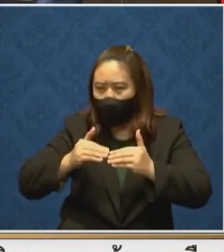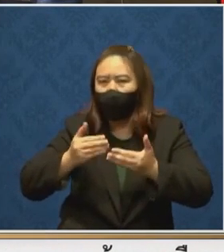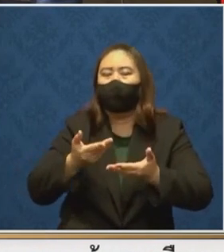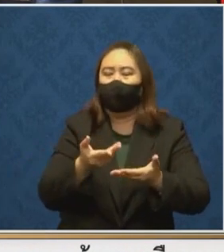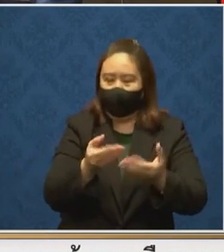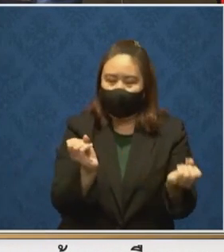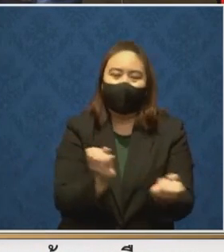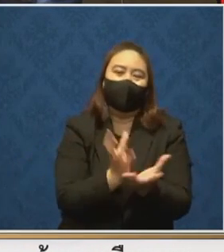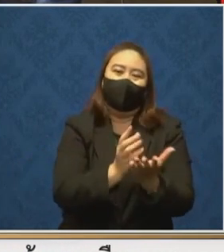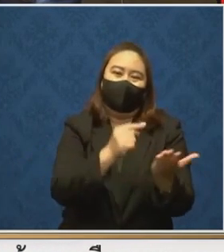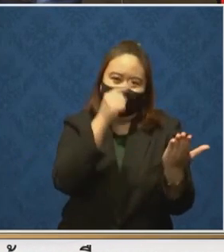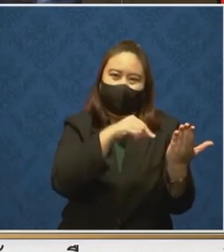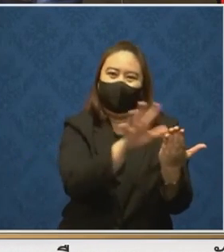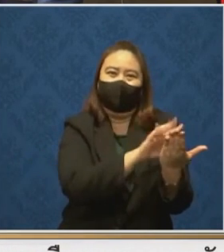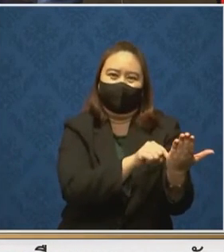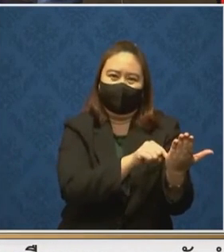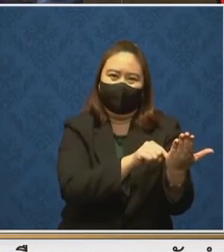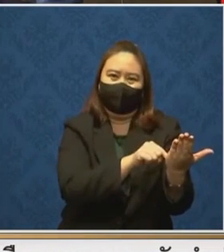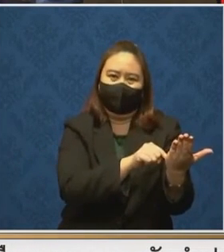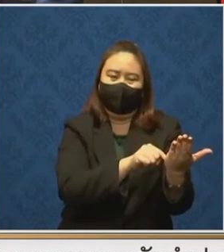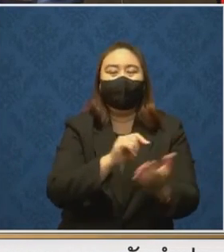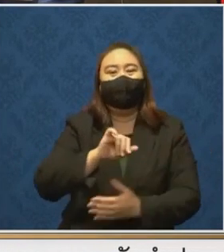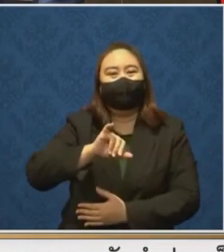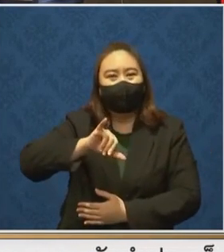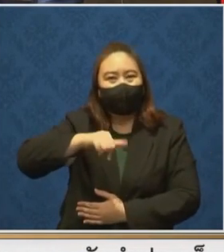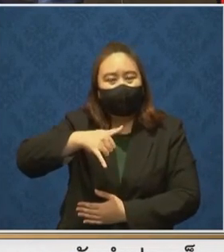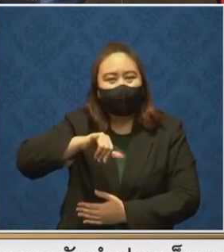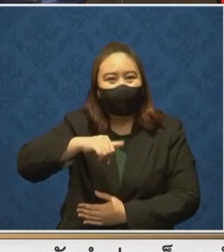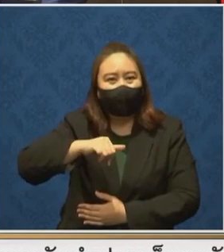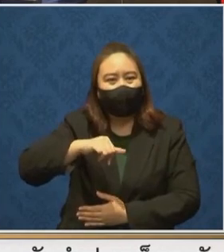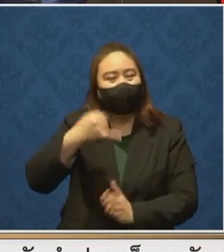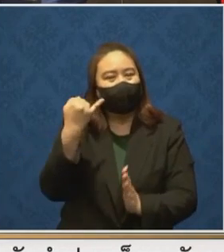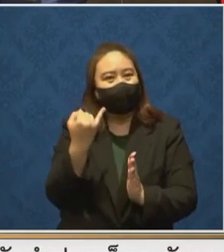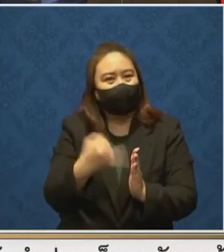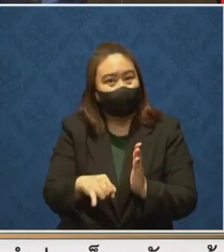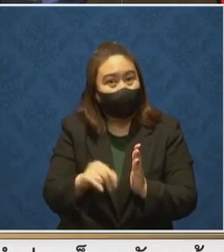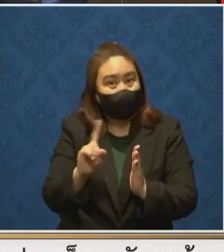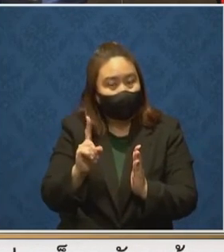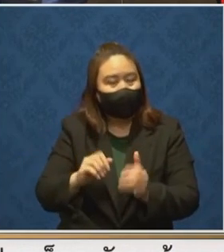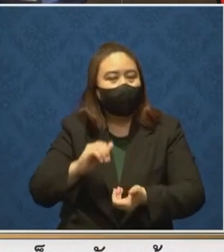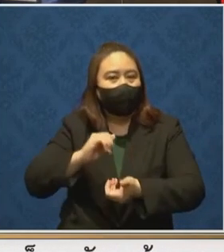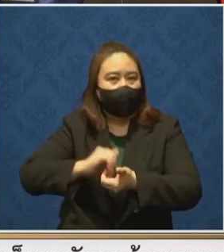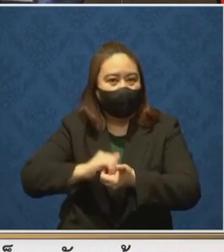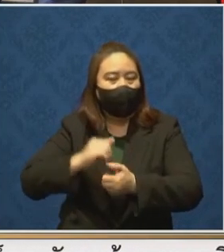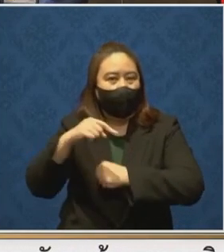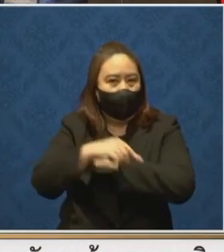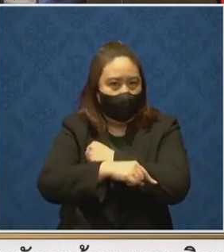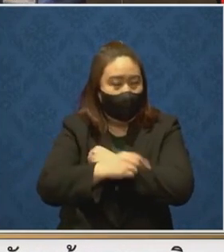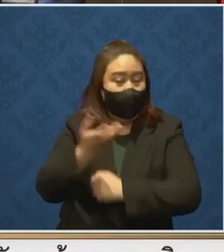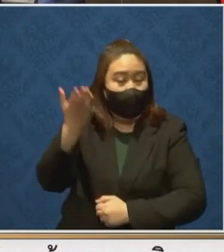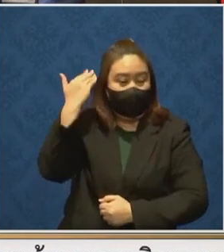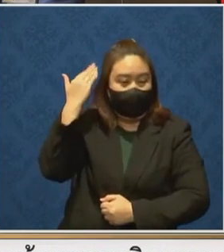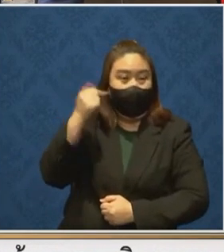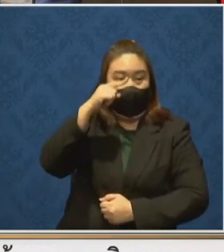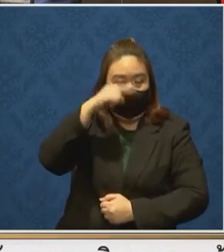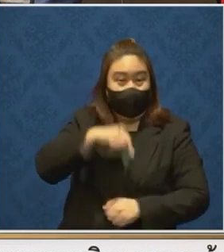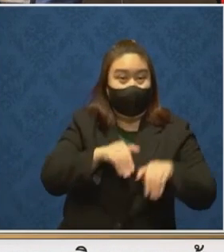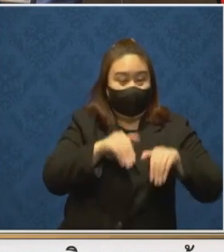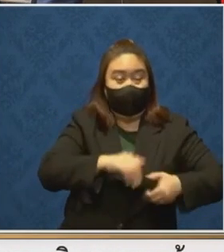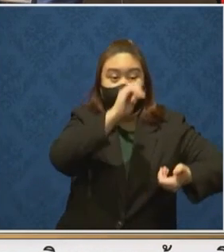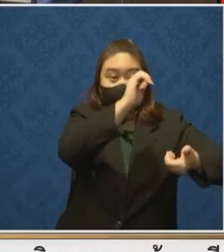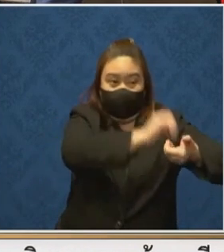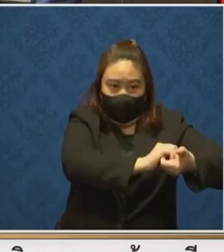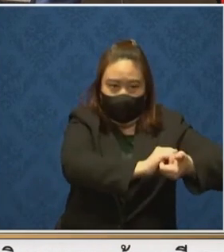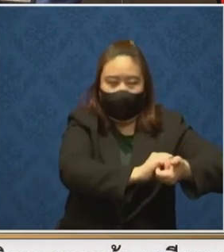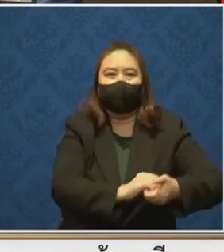ยหายเช่นนี้อาจเข้าขายเป็การกทำความผิดตามสวทสัญญา Corruption ที่ไทยกั Australiaได้ลงนำไว้ค่